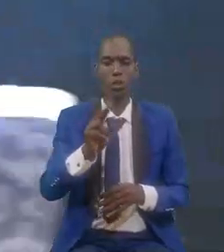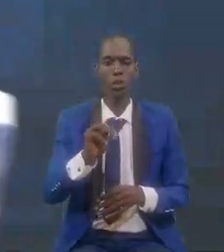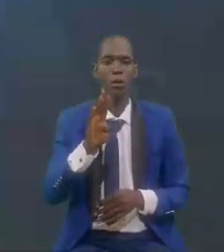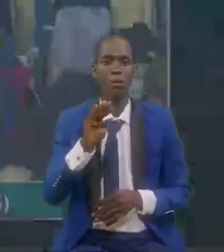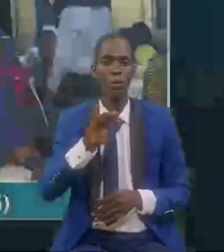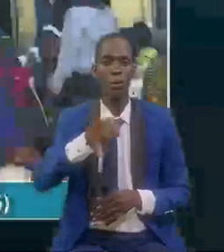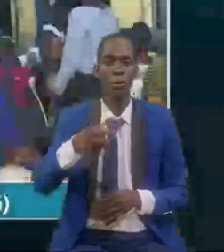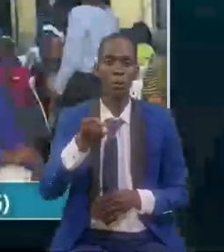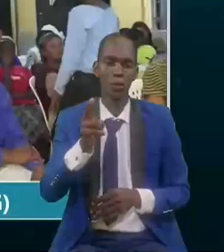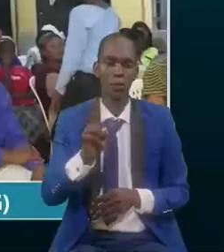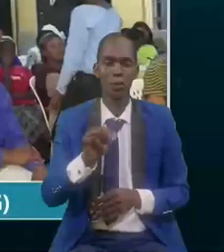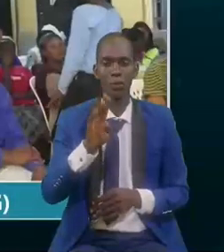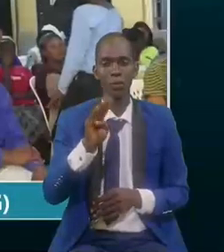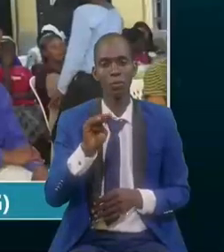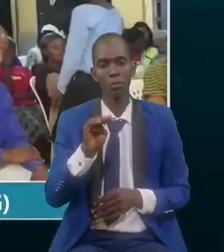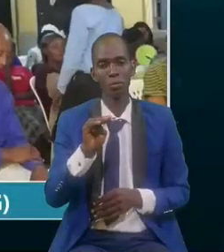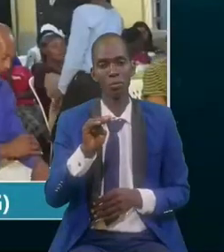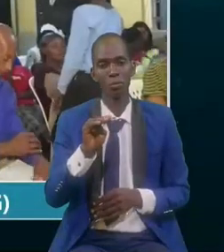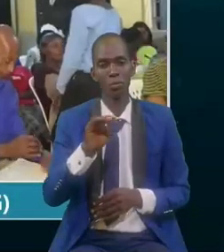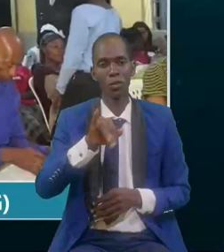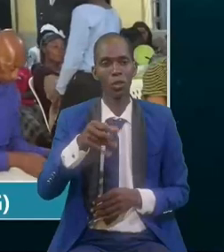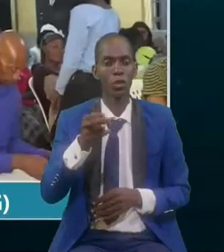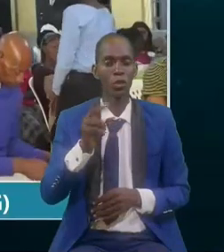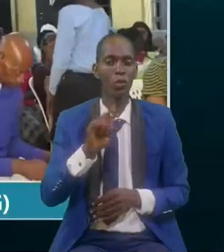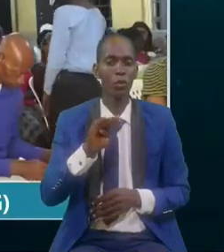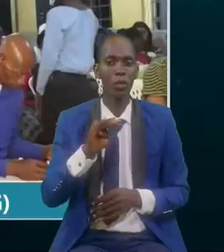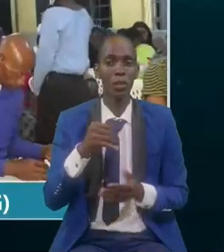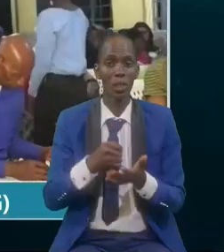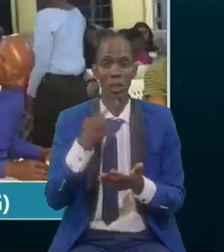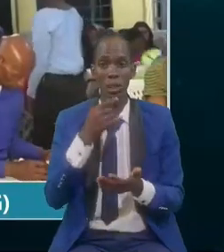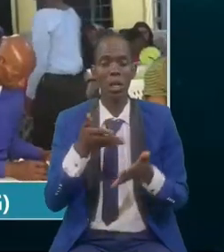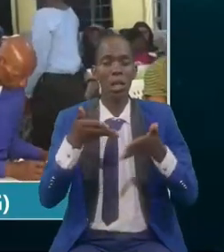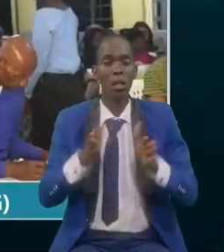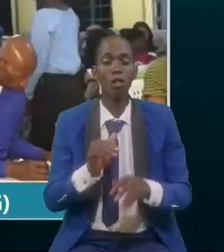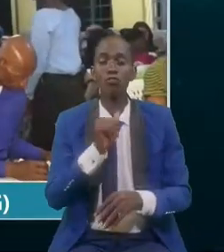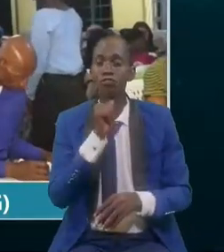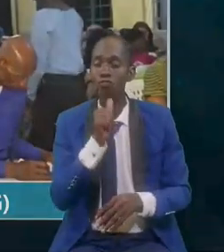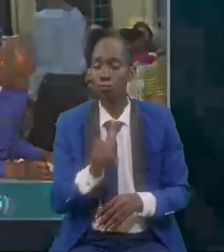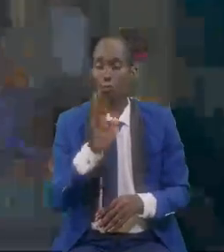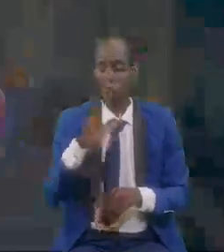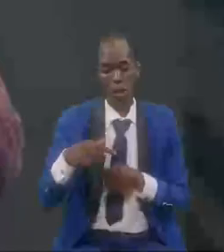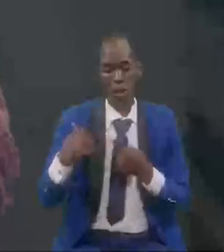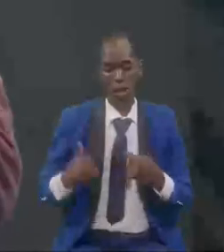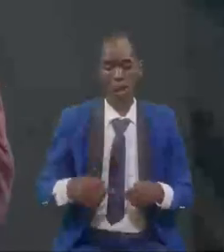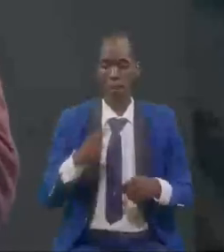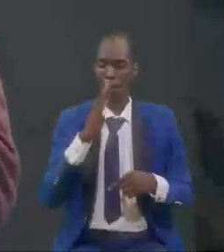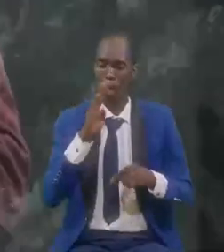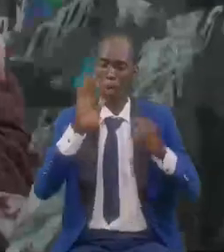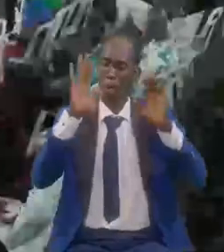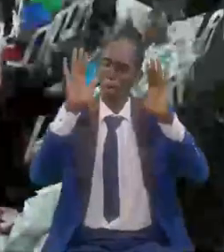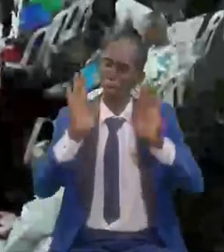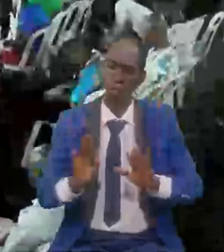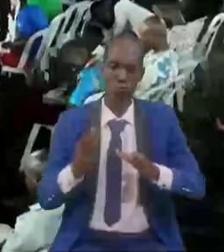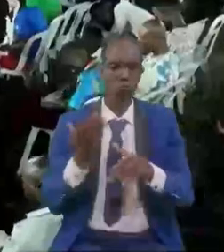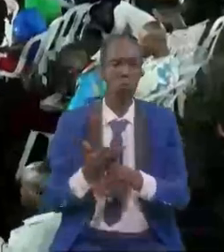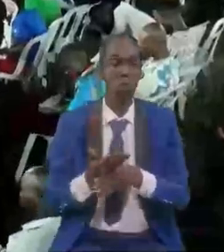14, en Jean, chapitre 14, que votre cœur, verset 1, ne se trouble point. Si vous